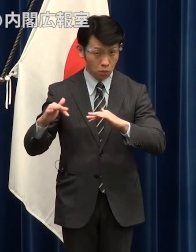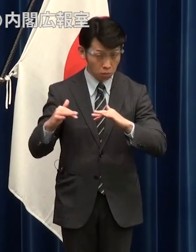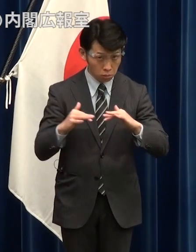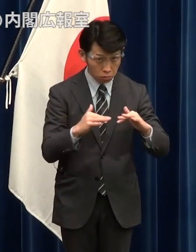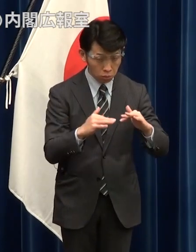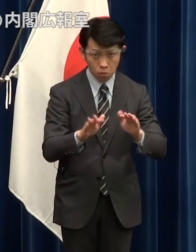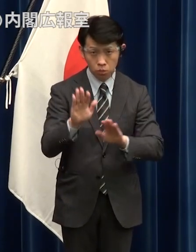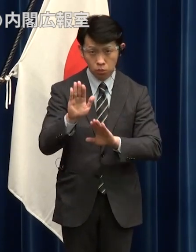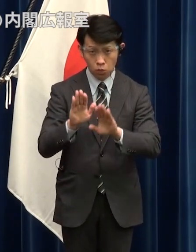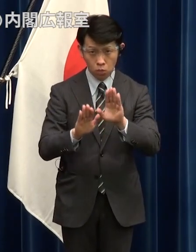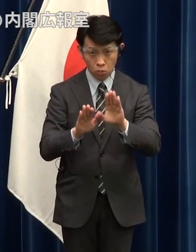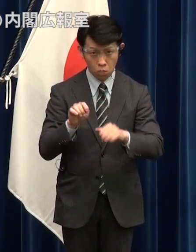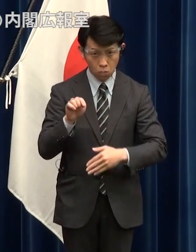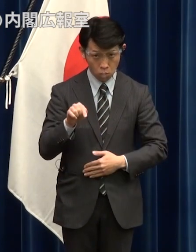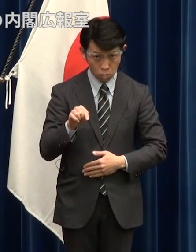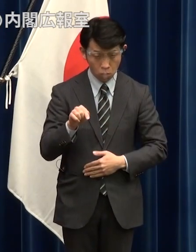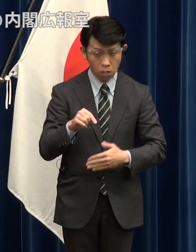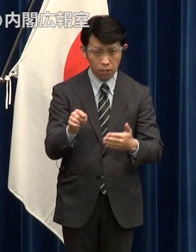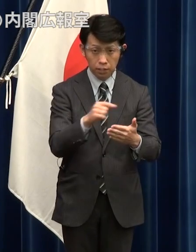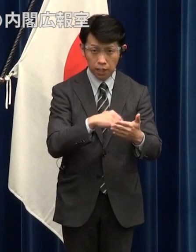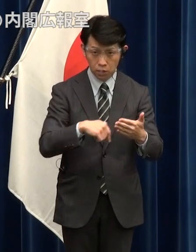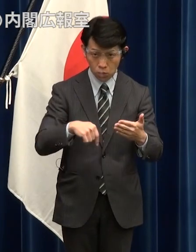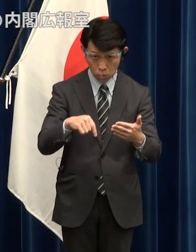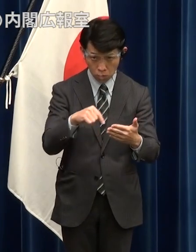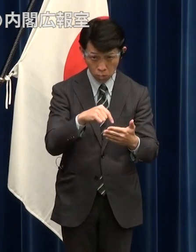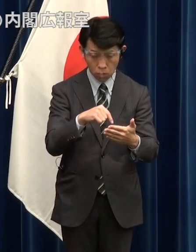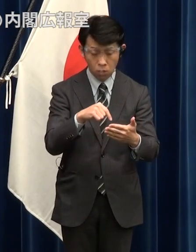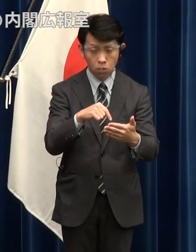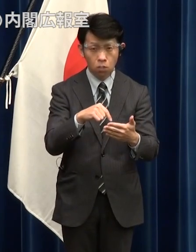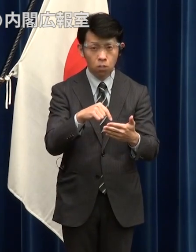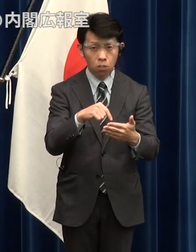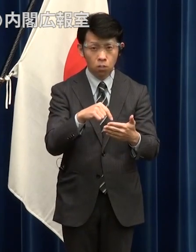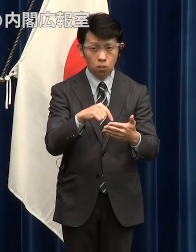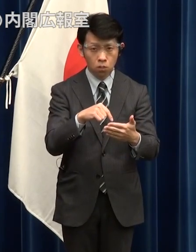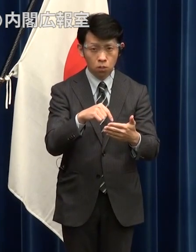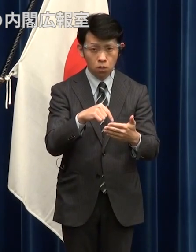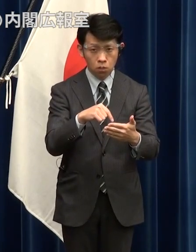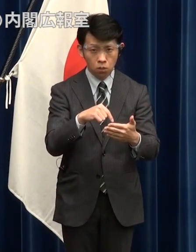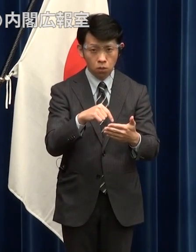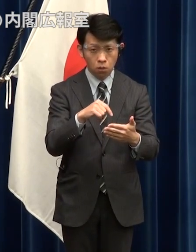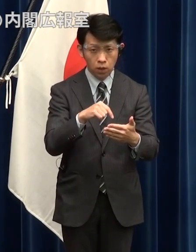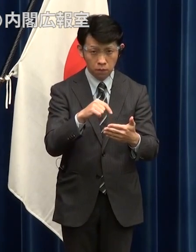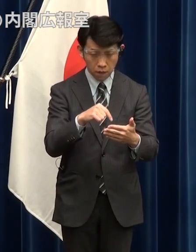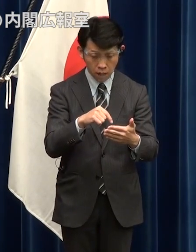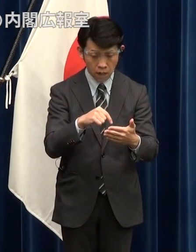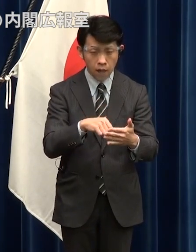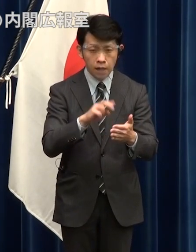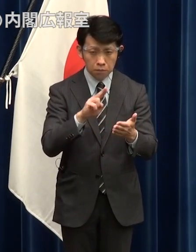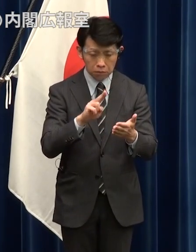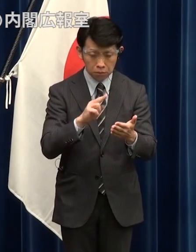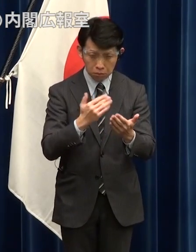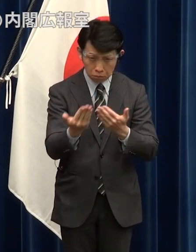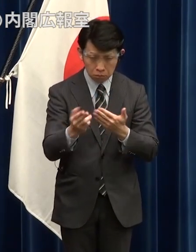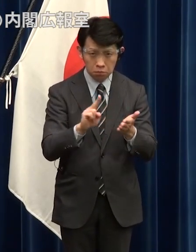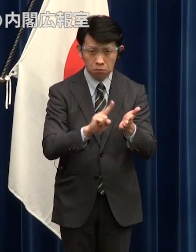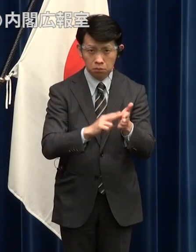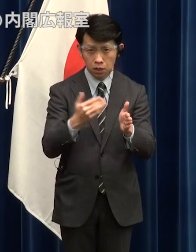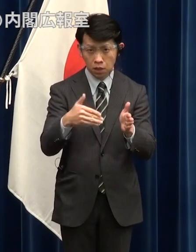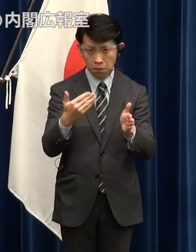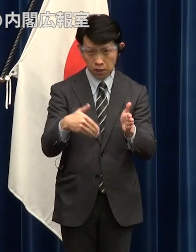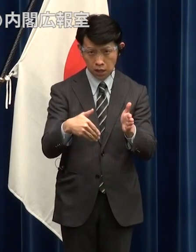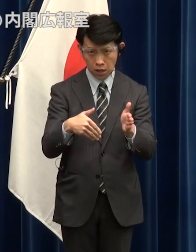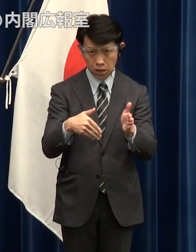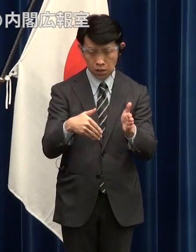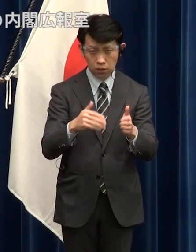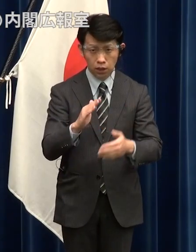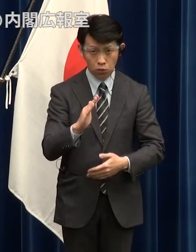よう、この内容についてはまだこの確定をしているわけではありません